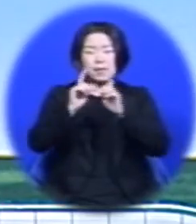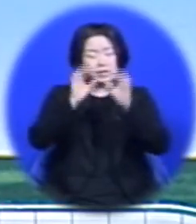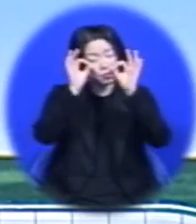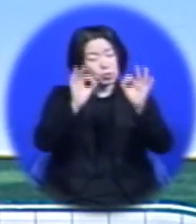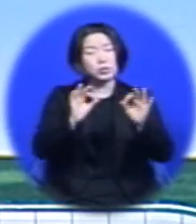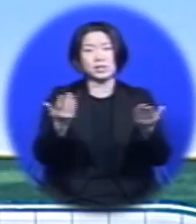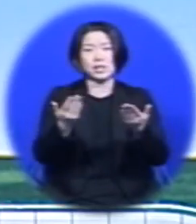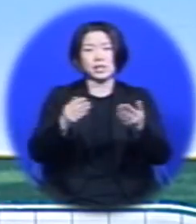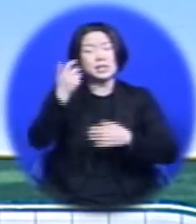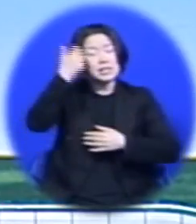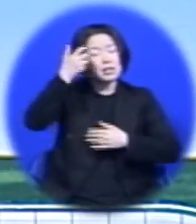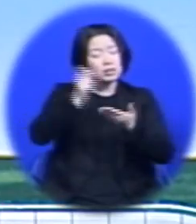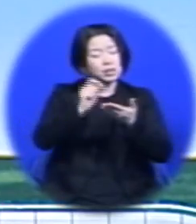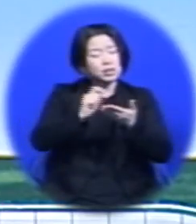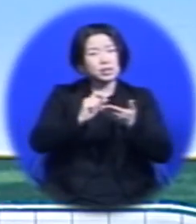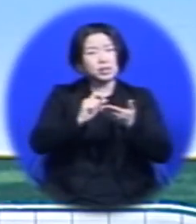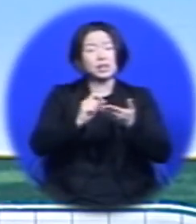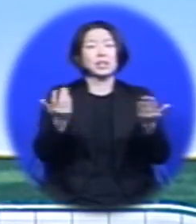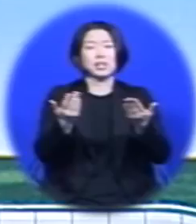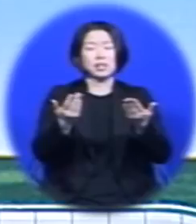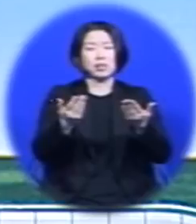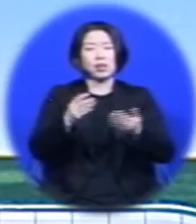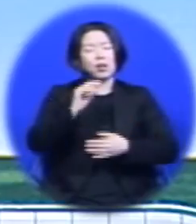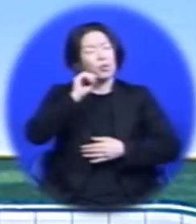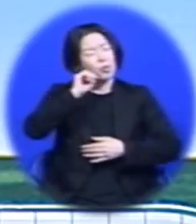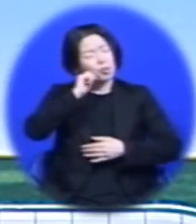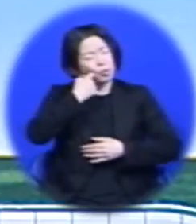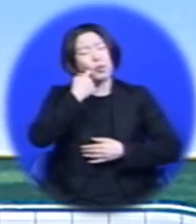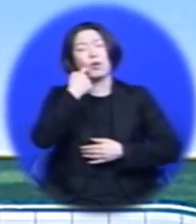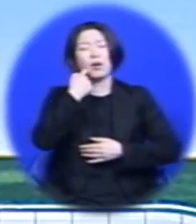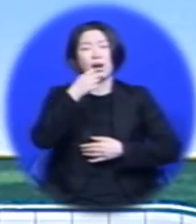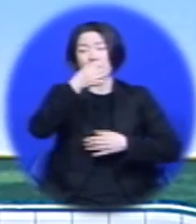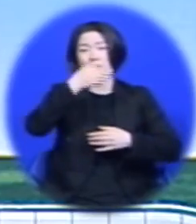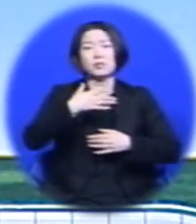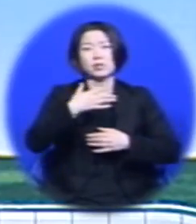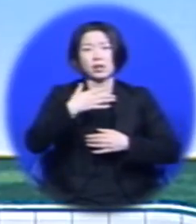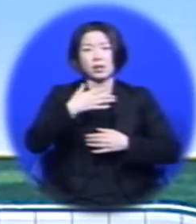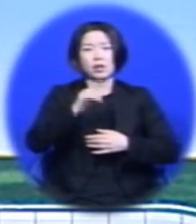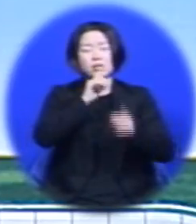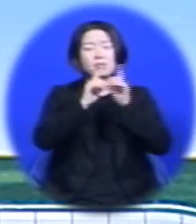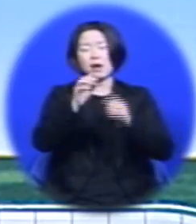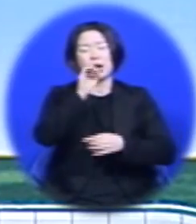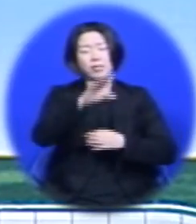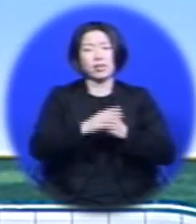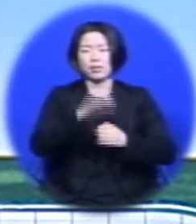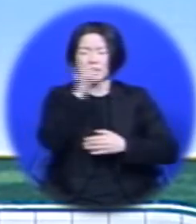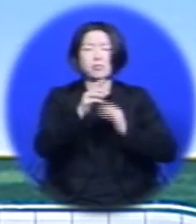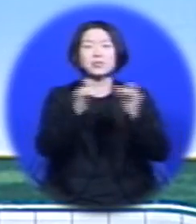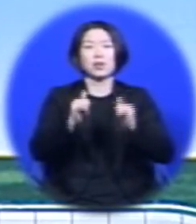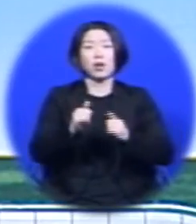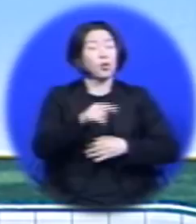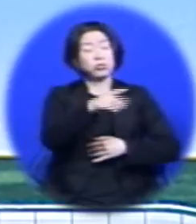영성일기 애쓰는 1 너무 힘들어서 못 하게끔 그런말 1 안됩니다 나쁜 사람입니다 그게